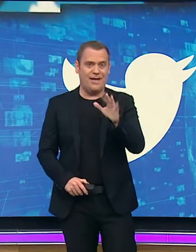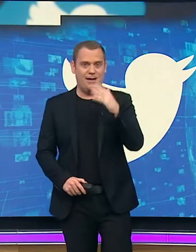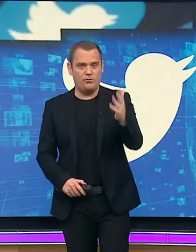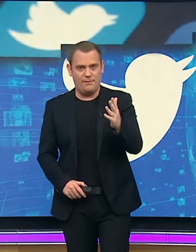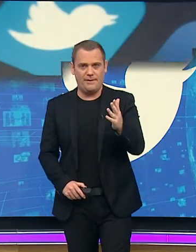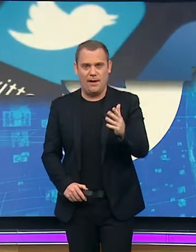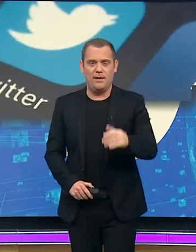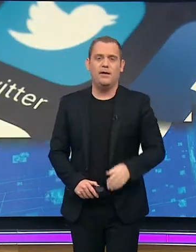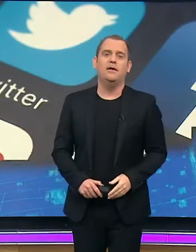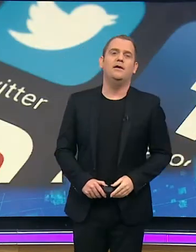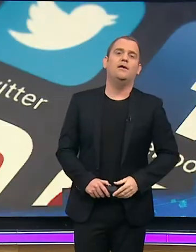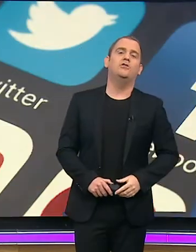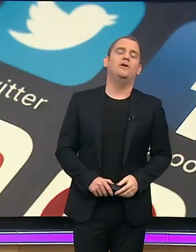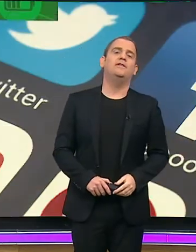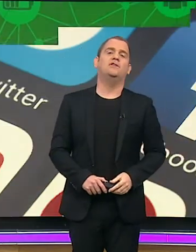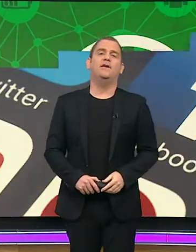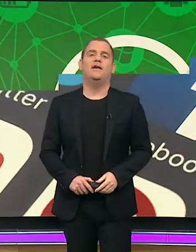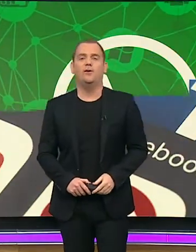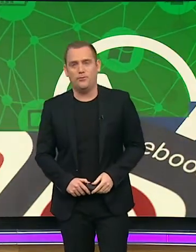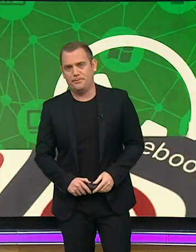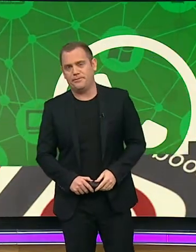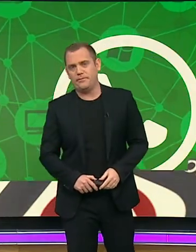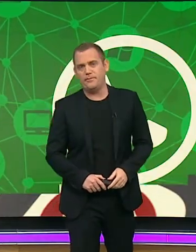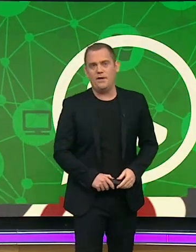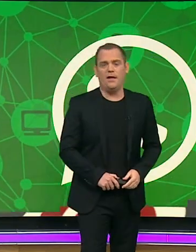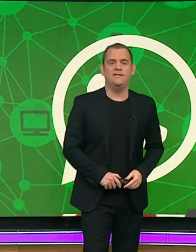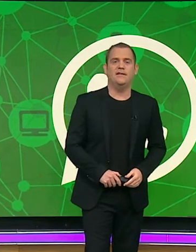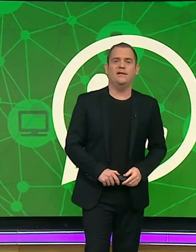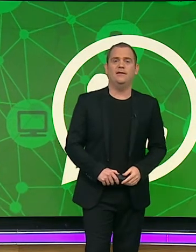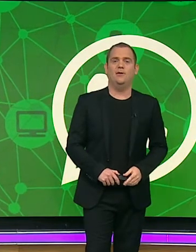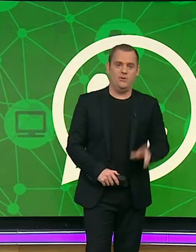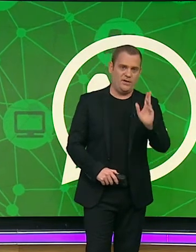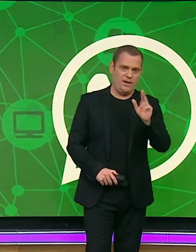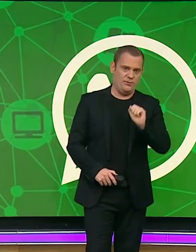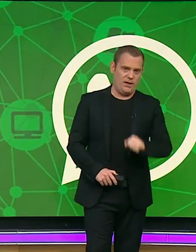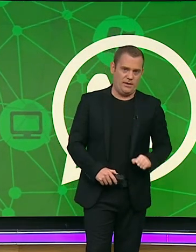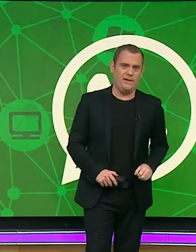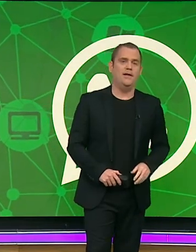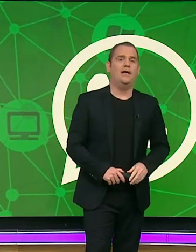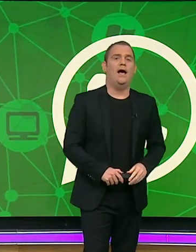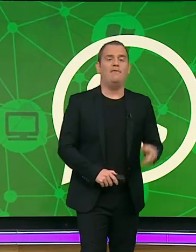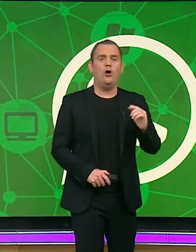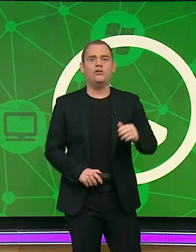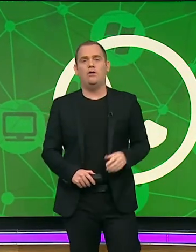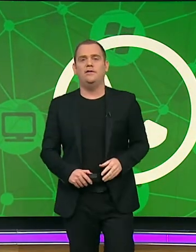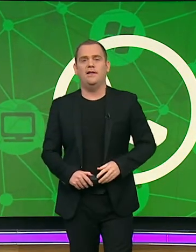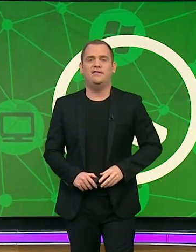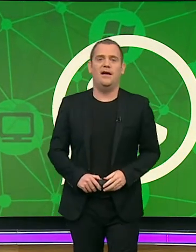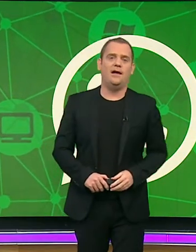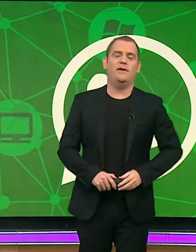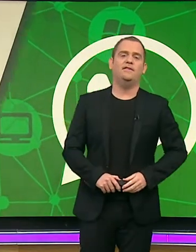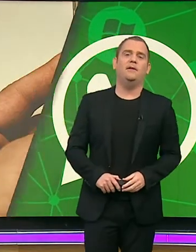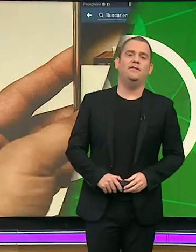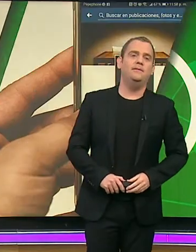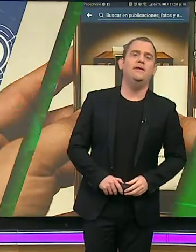תחנת שלם, זו התחנה שהוא מפקדה, ככל שהמידע שבידי נכון. אז לא בדיוק חזר לעבודה כרגיל. חברו של עודה